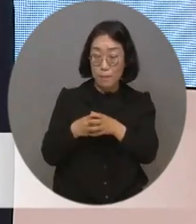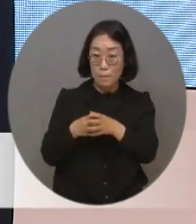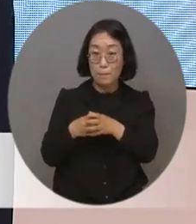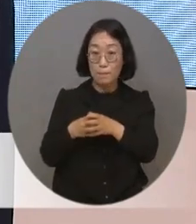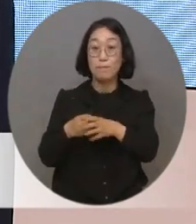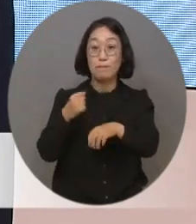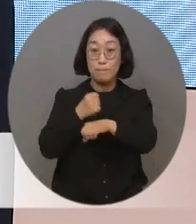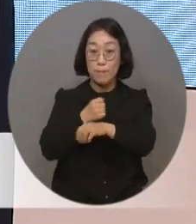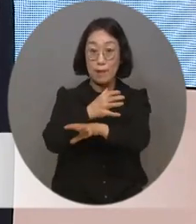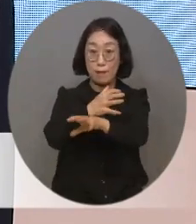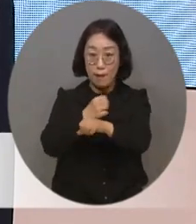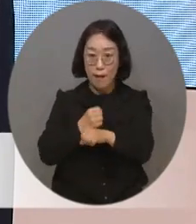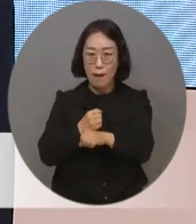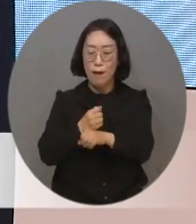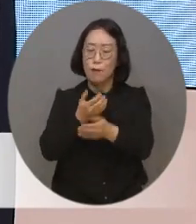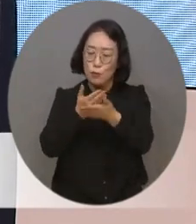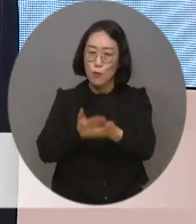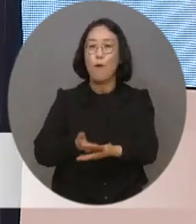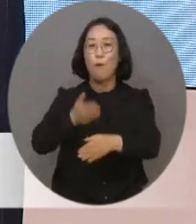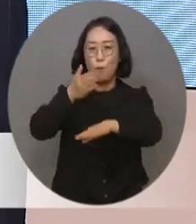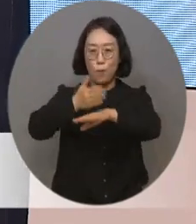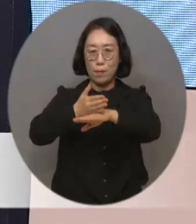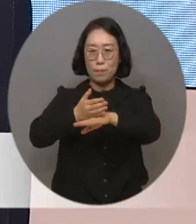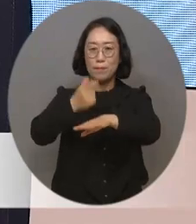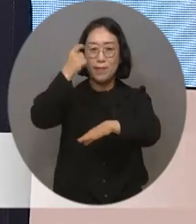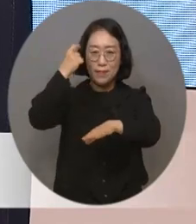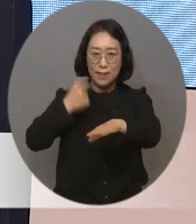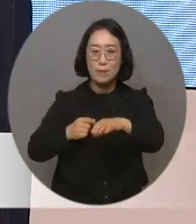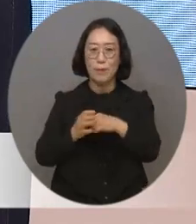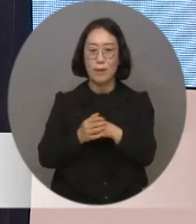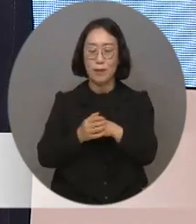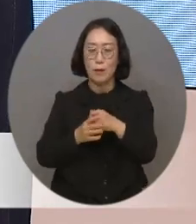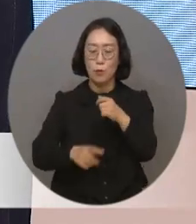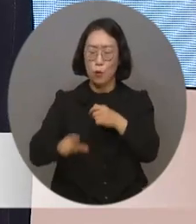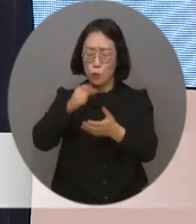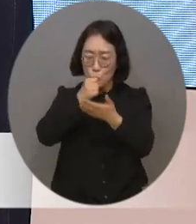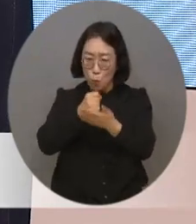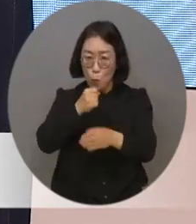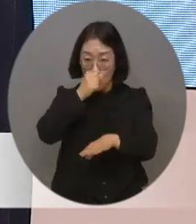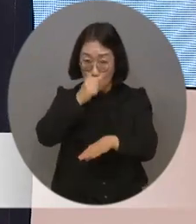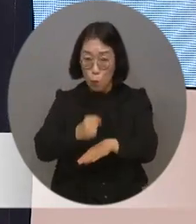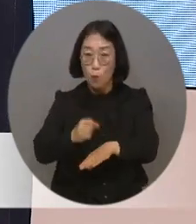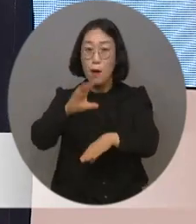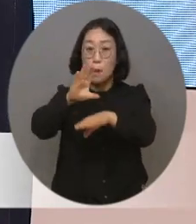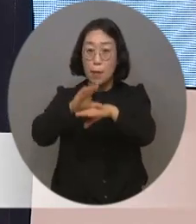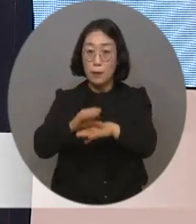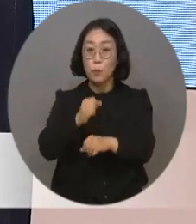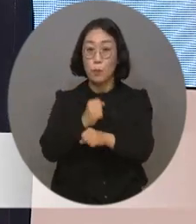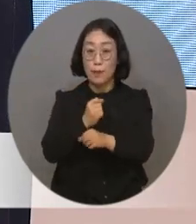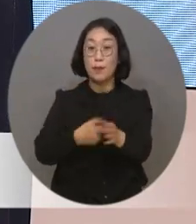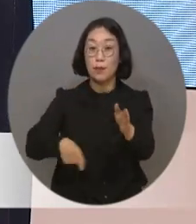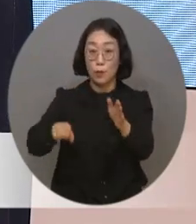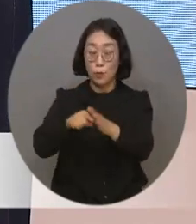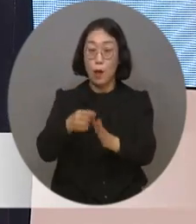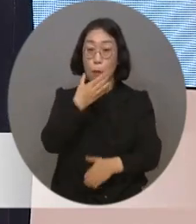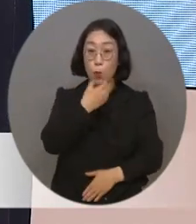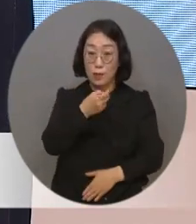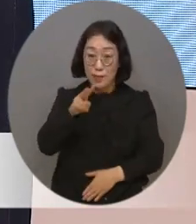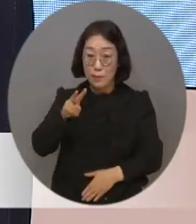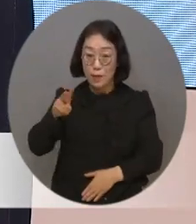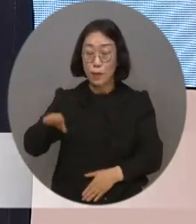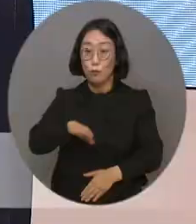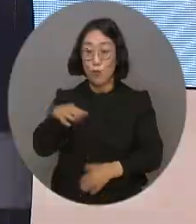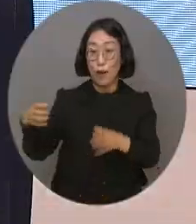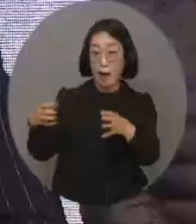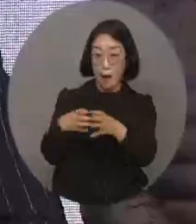대해서 뜻깊게 생각하고 고맙게 생각합니다. 더 좋은 방송을 구현하는데 복지TV와 손잡고